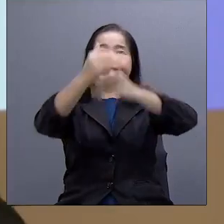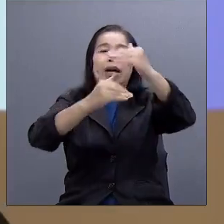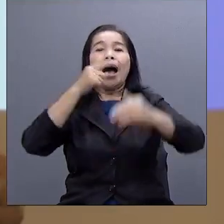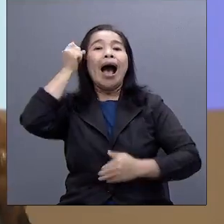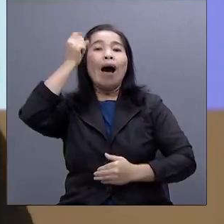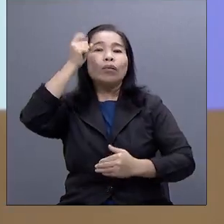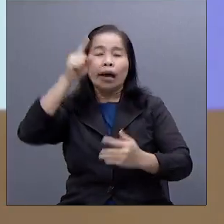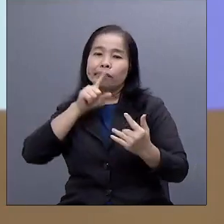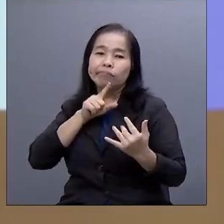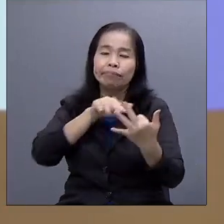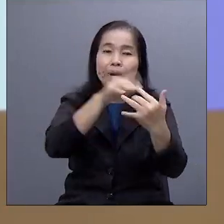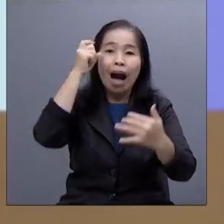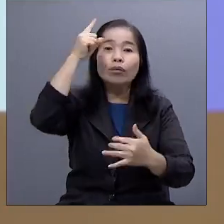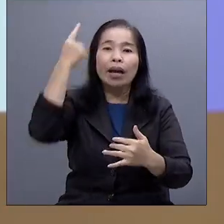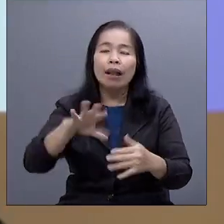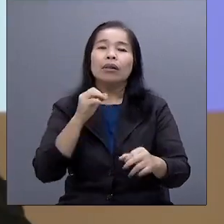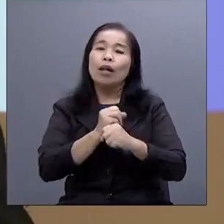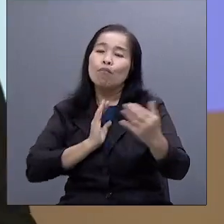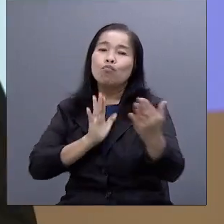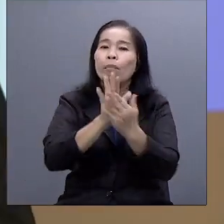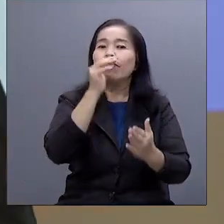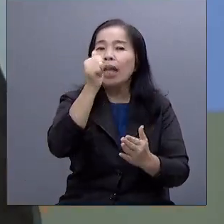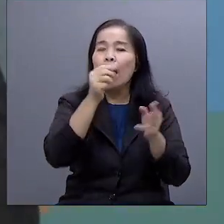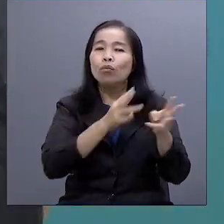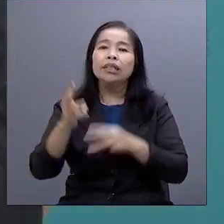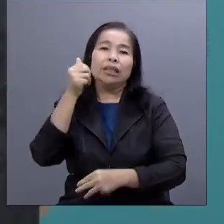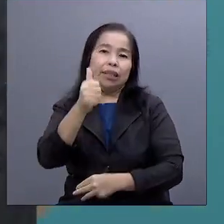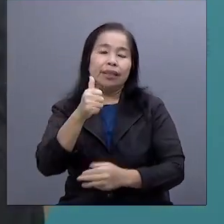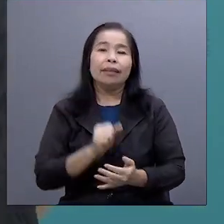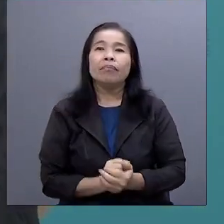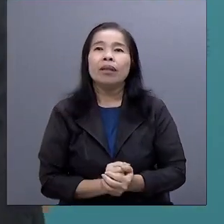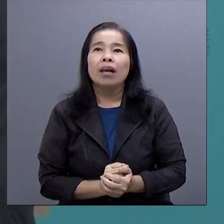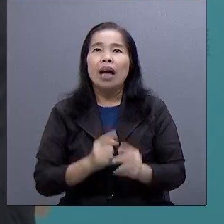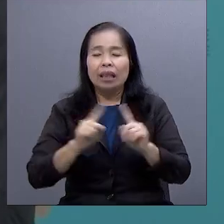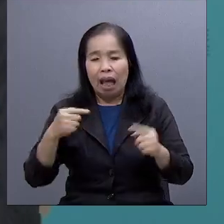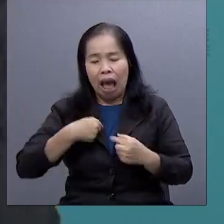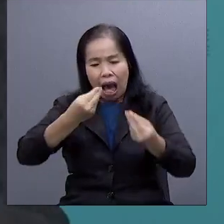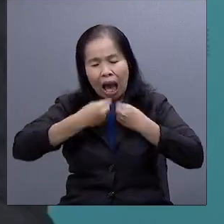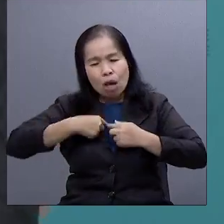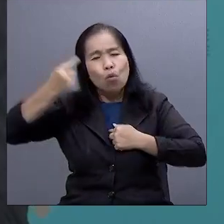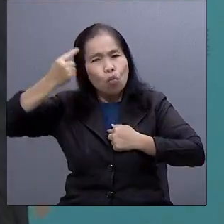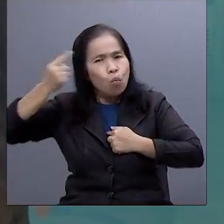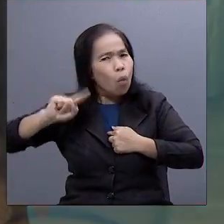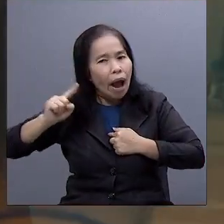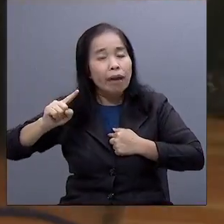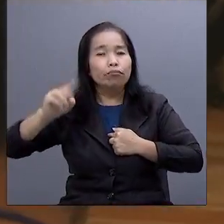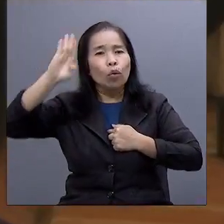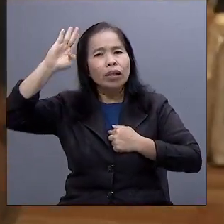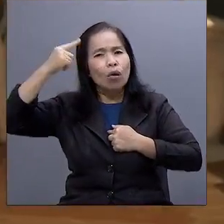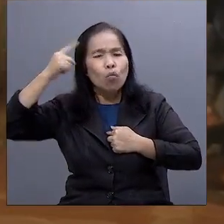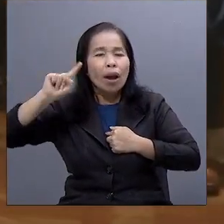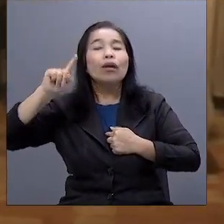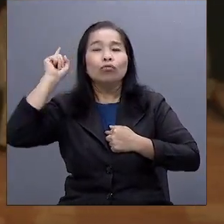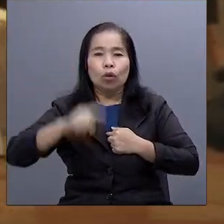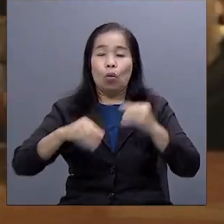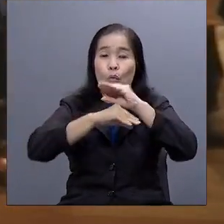จแล้วกปฏิบัติต่อกันได้ได้ถูกตองมากินขึ้นซึ่การที่จะรู้ใหเข้าใจอยางโรงการนี้มันก็คือม